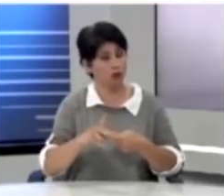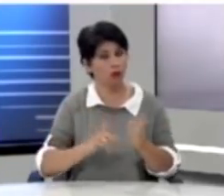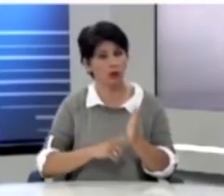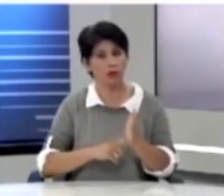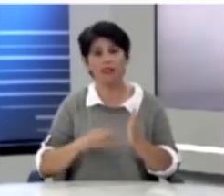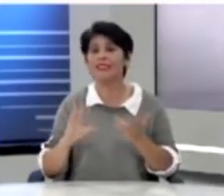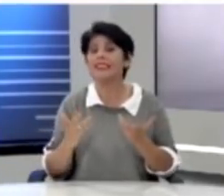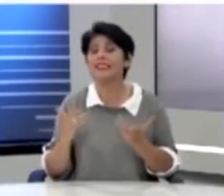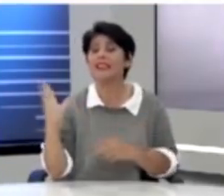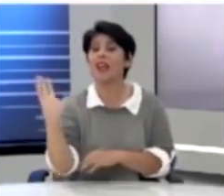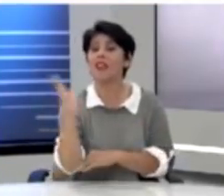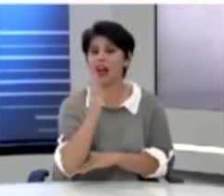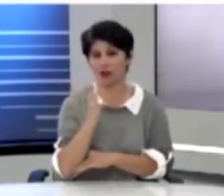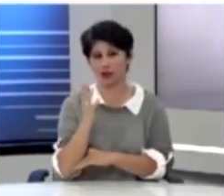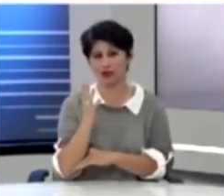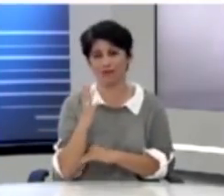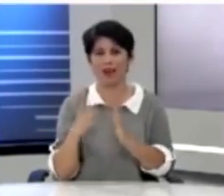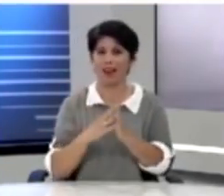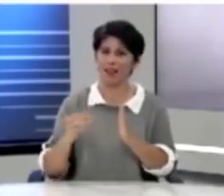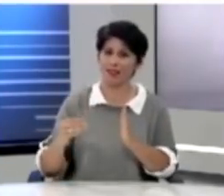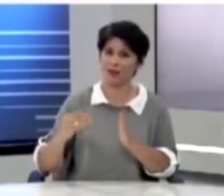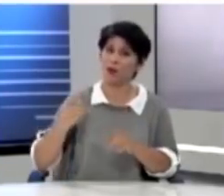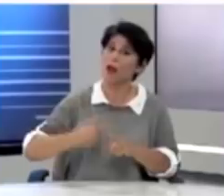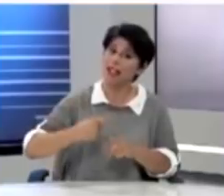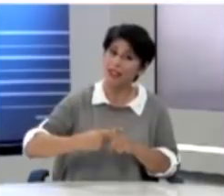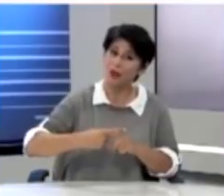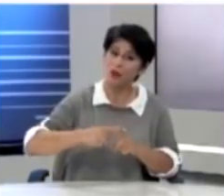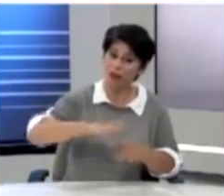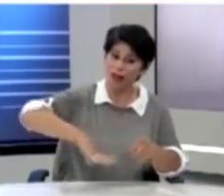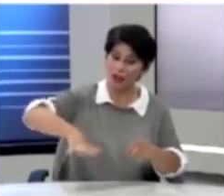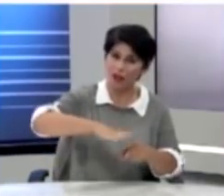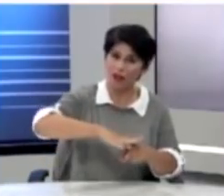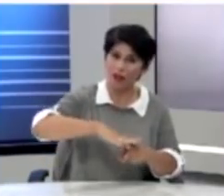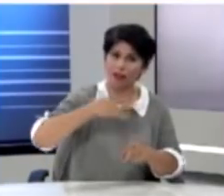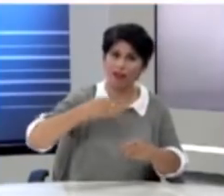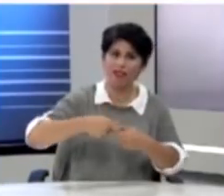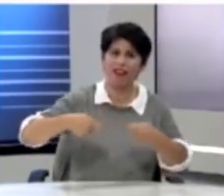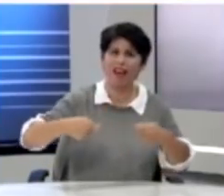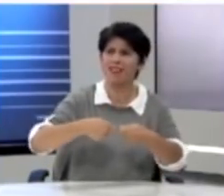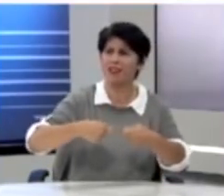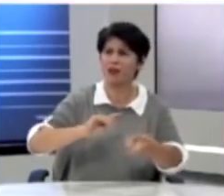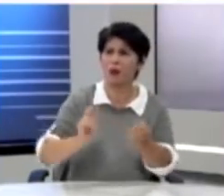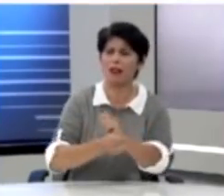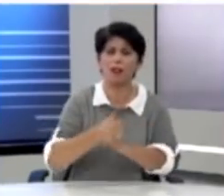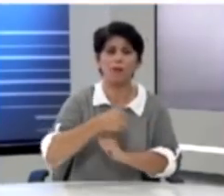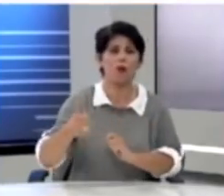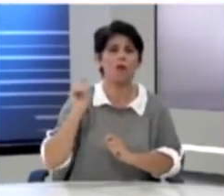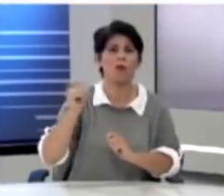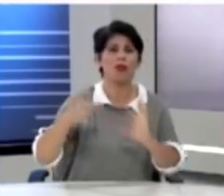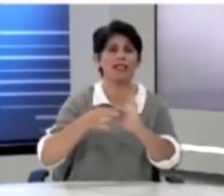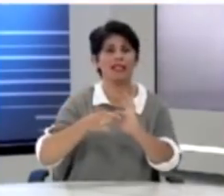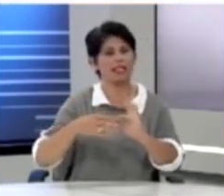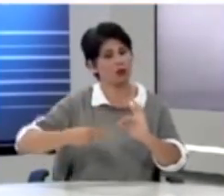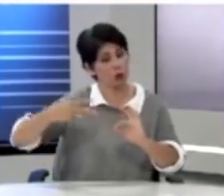το τι είναι δάσος. Όπως το παράδειγμα του ελληνικού, όπου τελικά έγινε λάστιχο μόνο η πολιτική συνεργασία σας με το